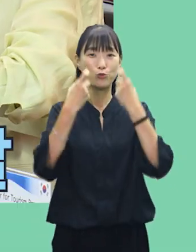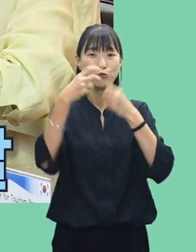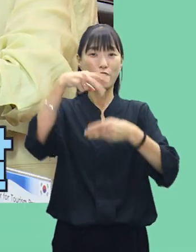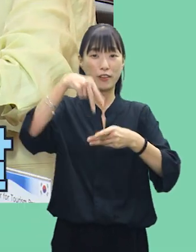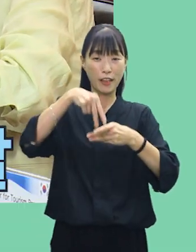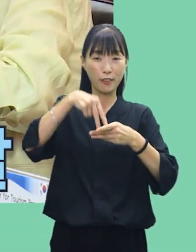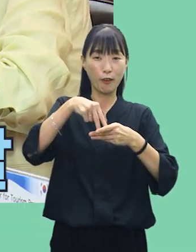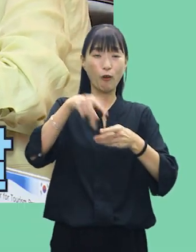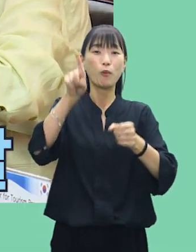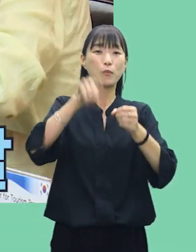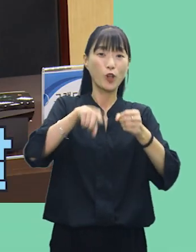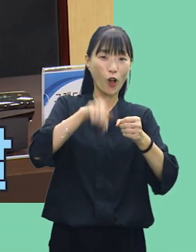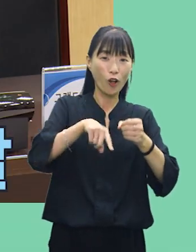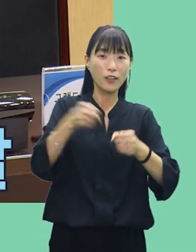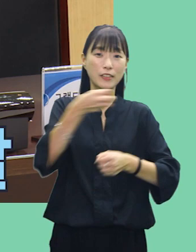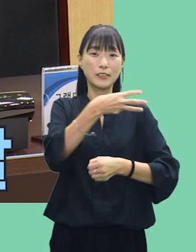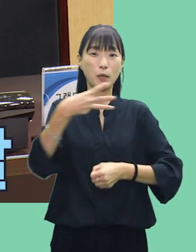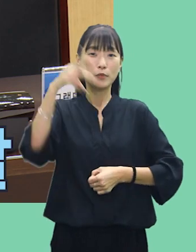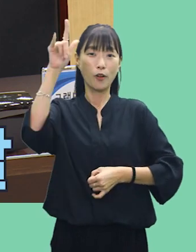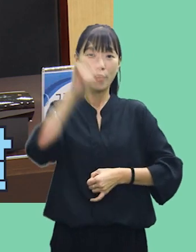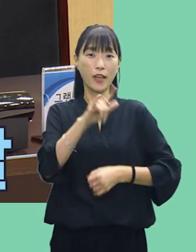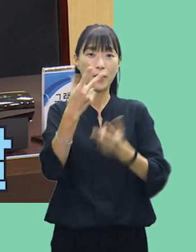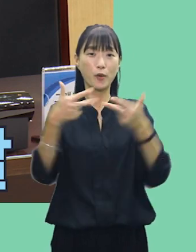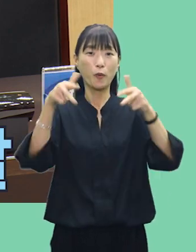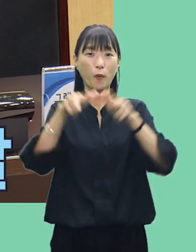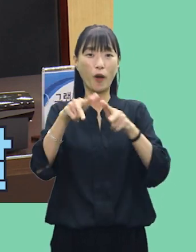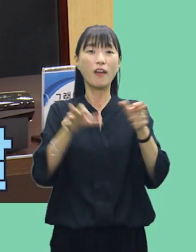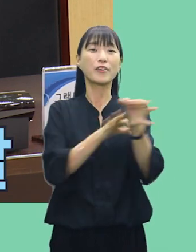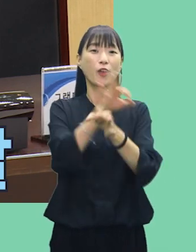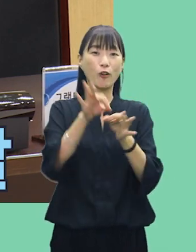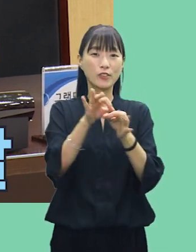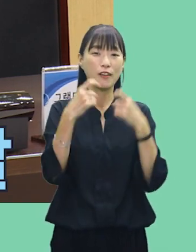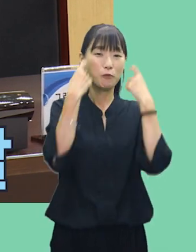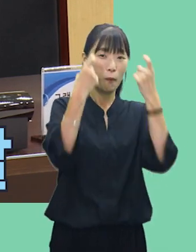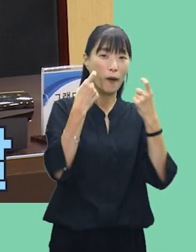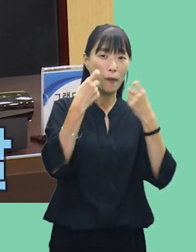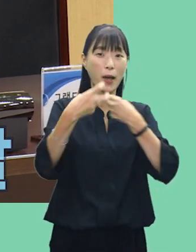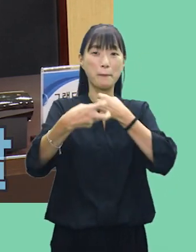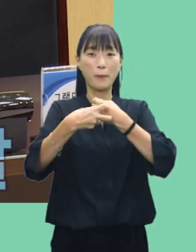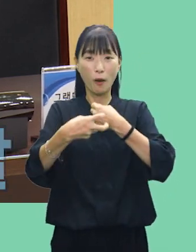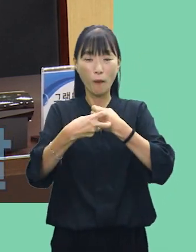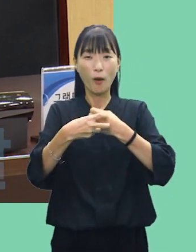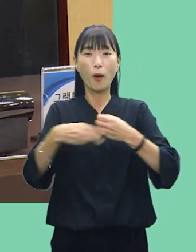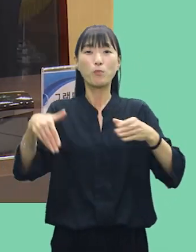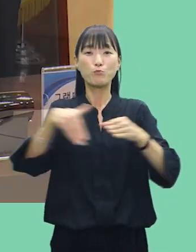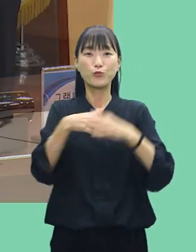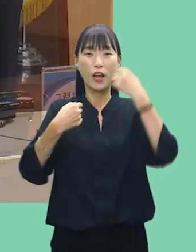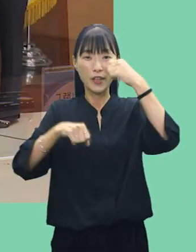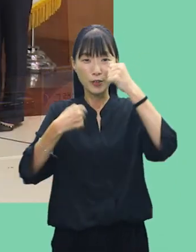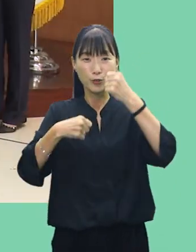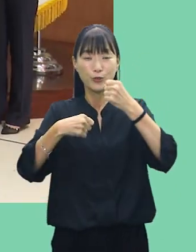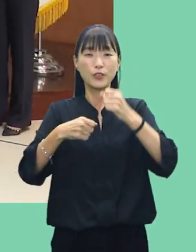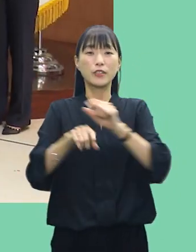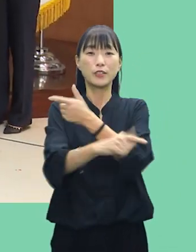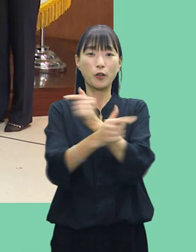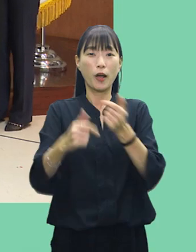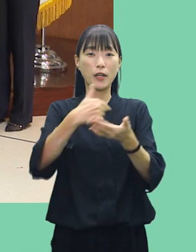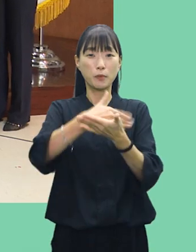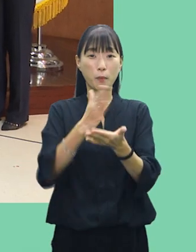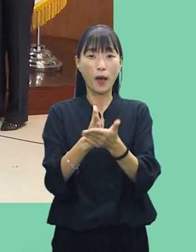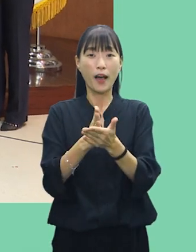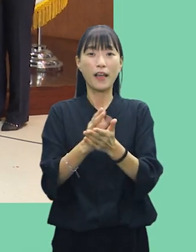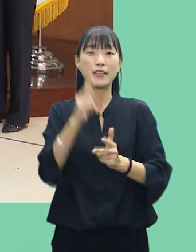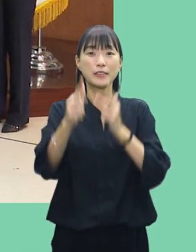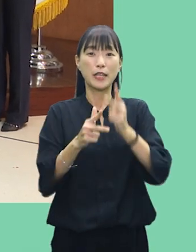메디컬 투어센터와 봉은사, 삼성 해맞이공원 등 경제, 관광, 의료혁신, 문화예술 등 다양한